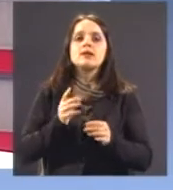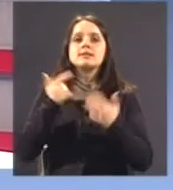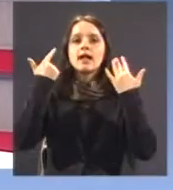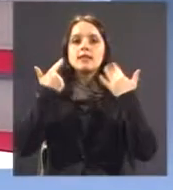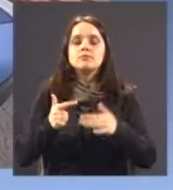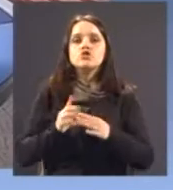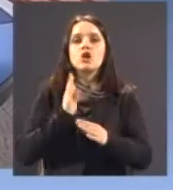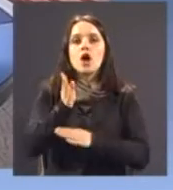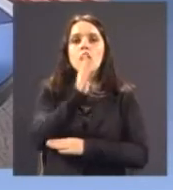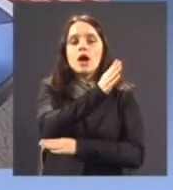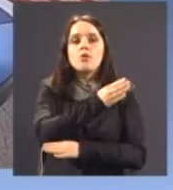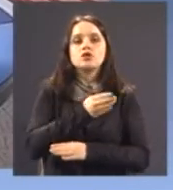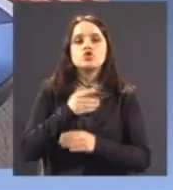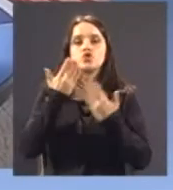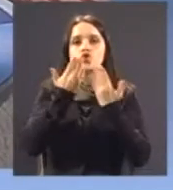pohađa dijete.